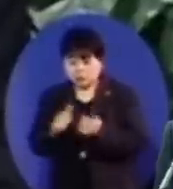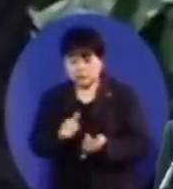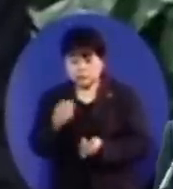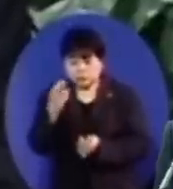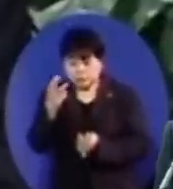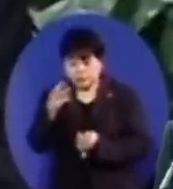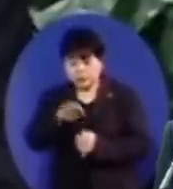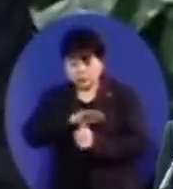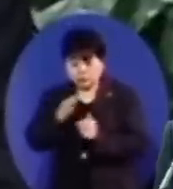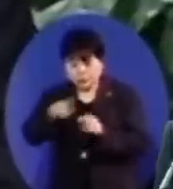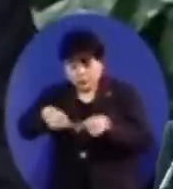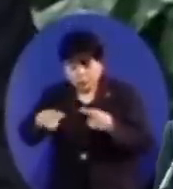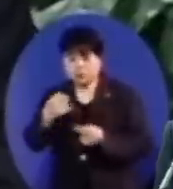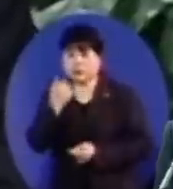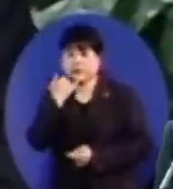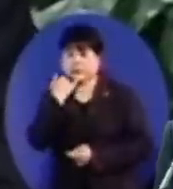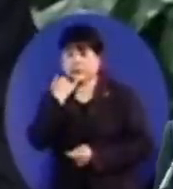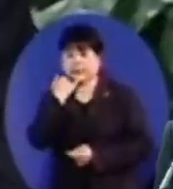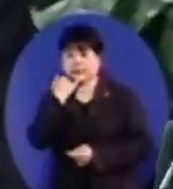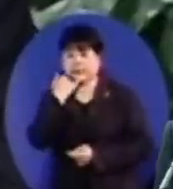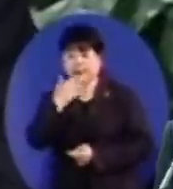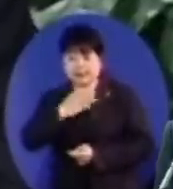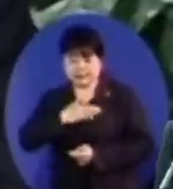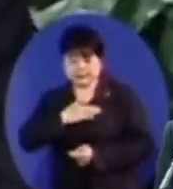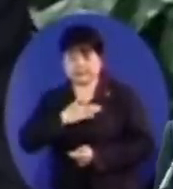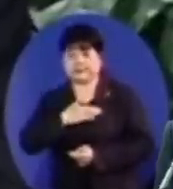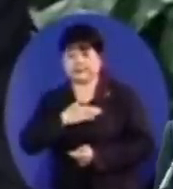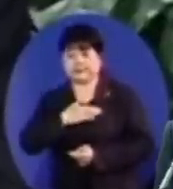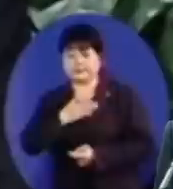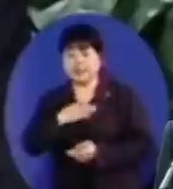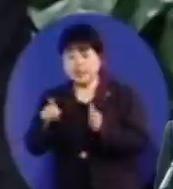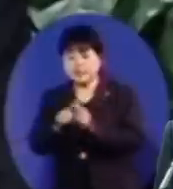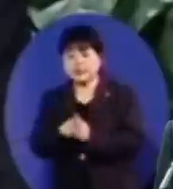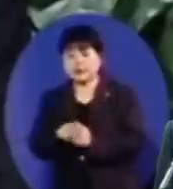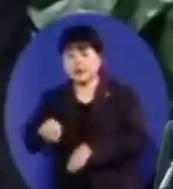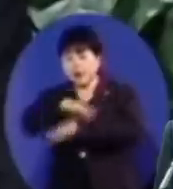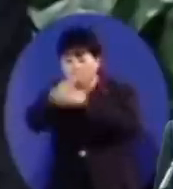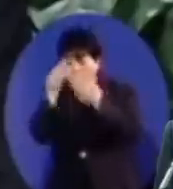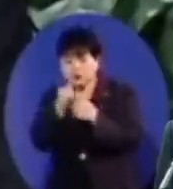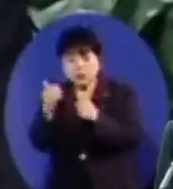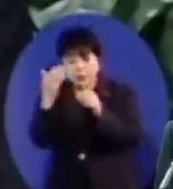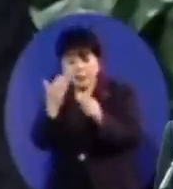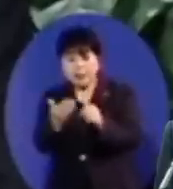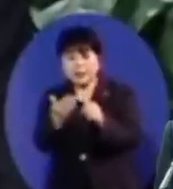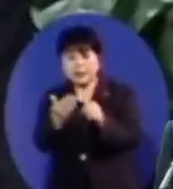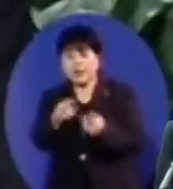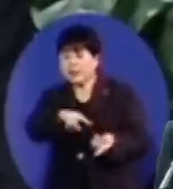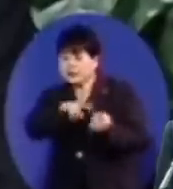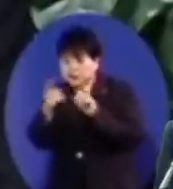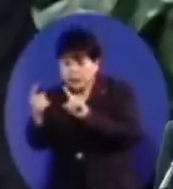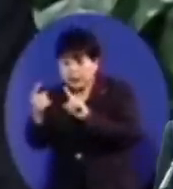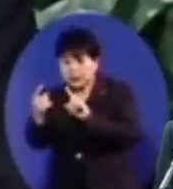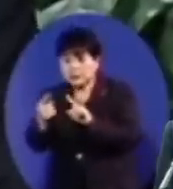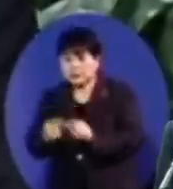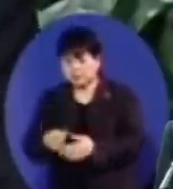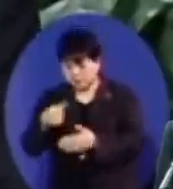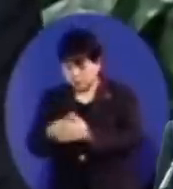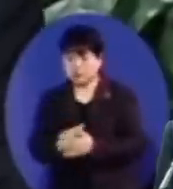사흘간 무덤에 들어가 있을지라도 나는 나를 믿는 모든 사람들을 살리는 길을